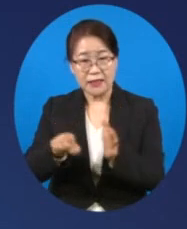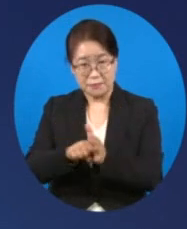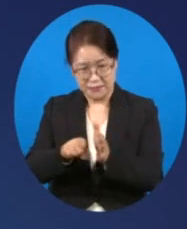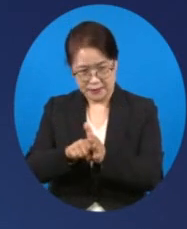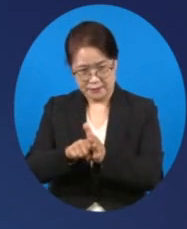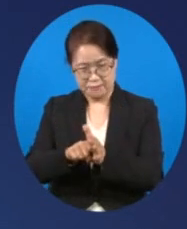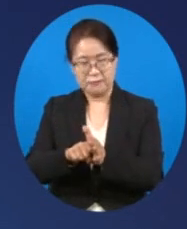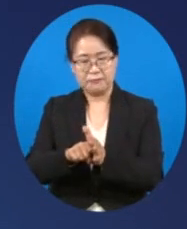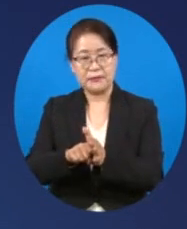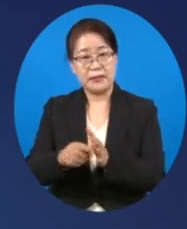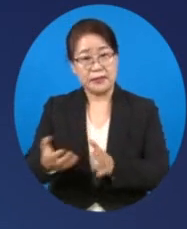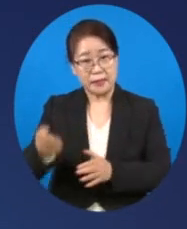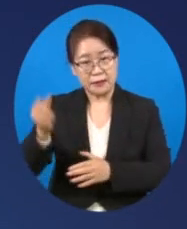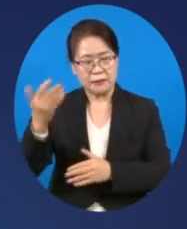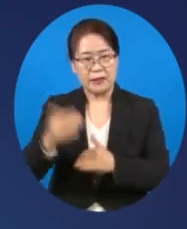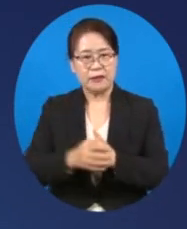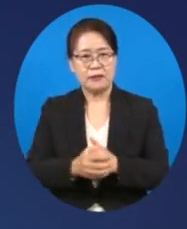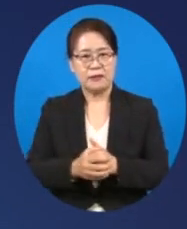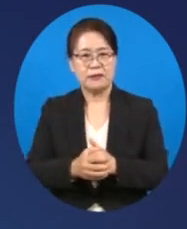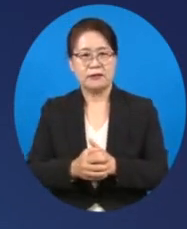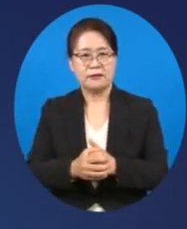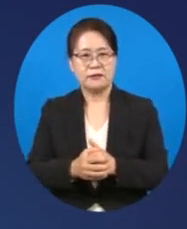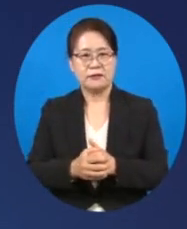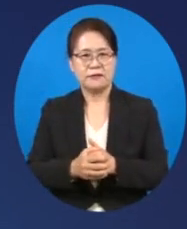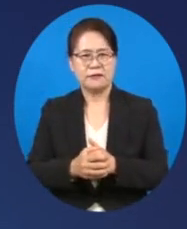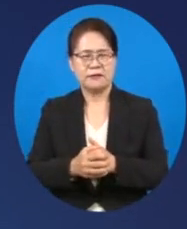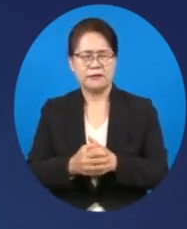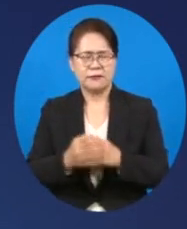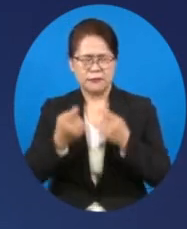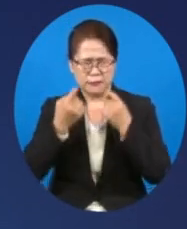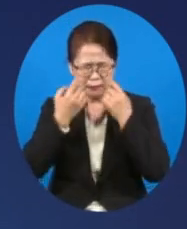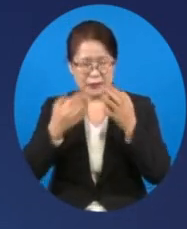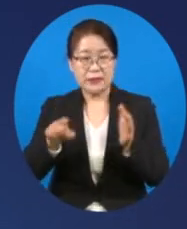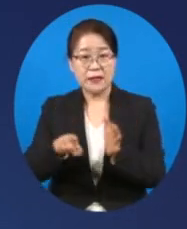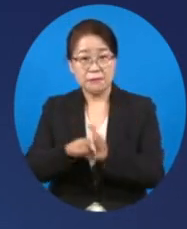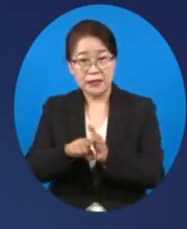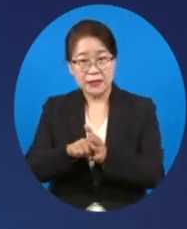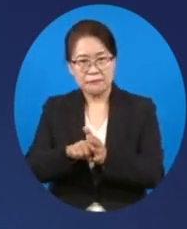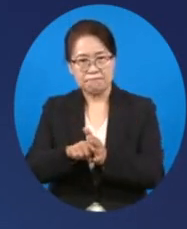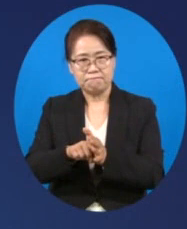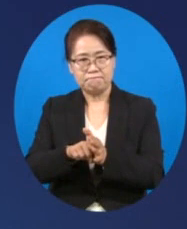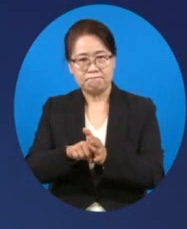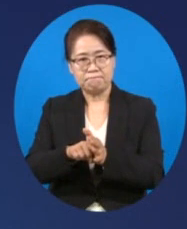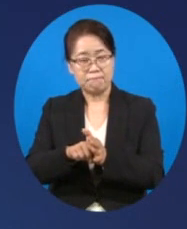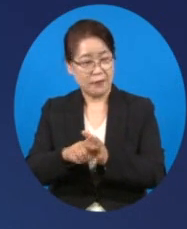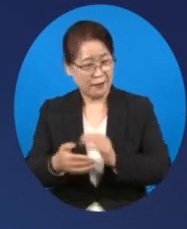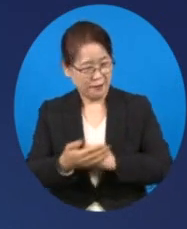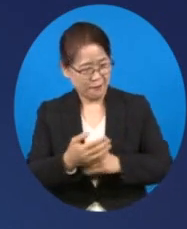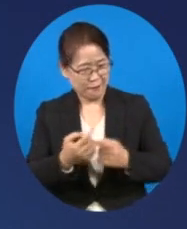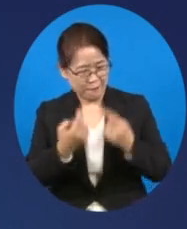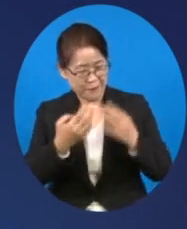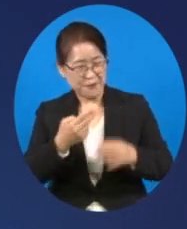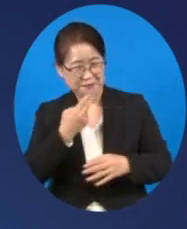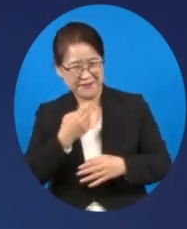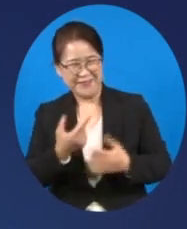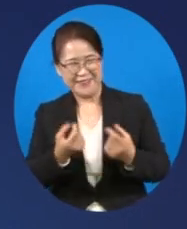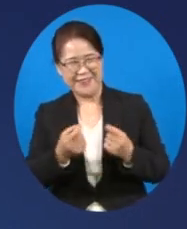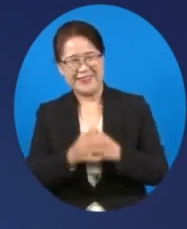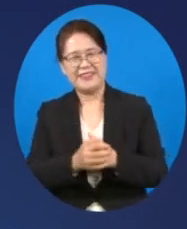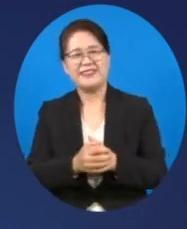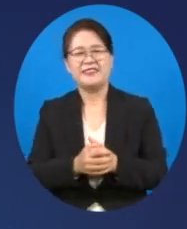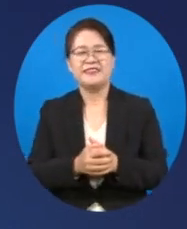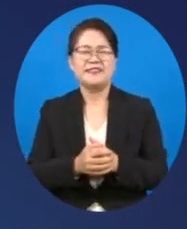자 뭐라고요 확신입니다 확신 확신이 없는 거 같아요 자 뭐라고요